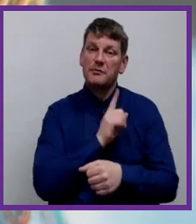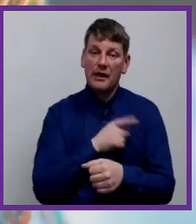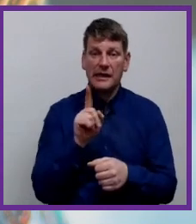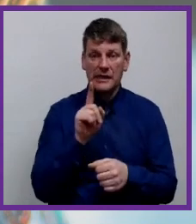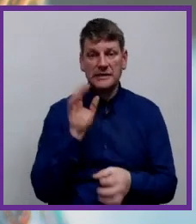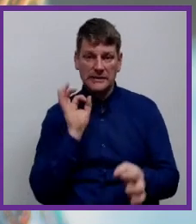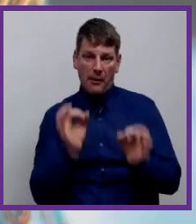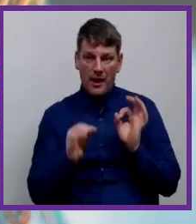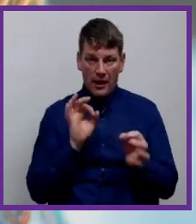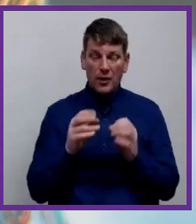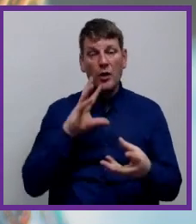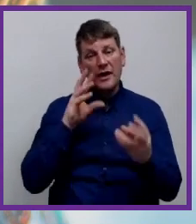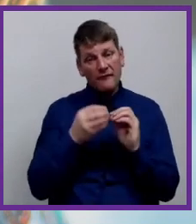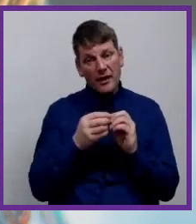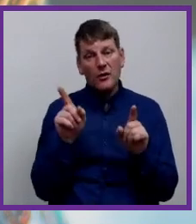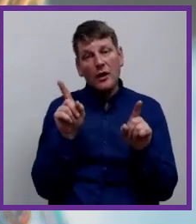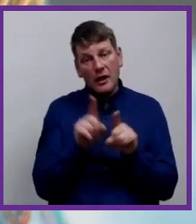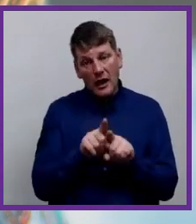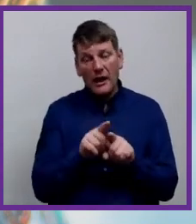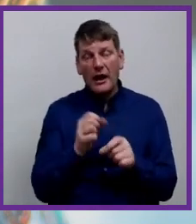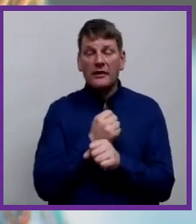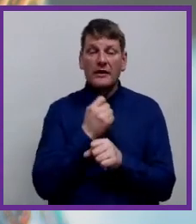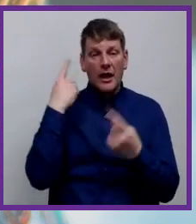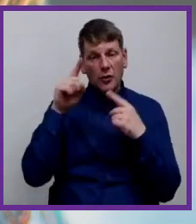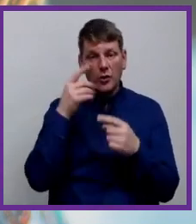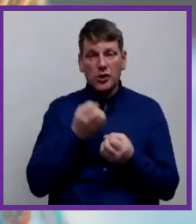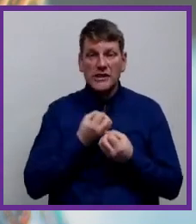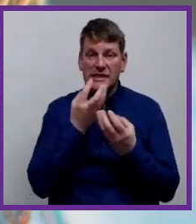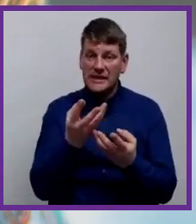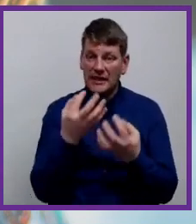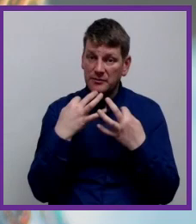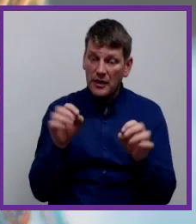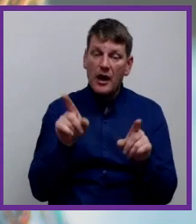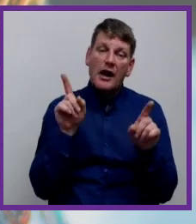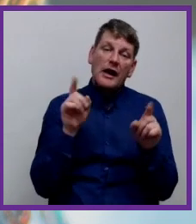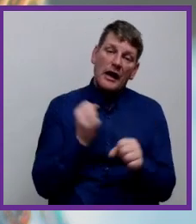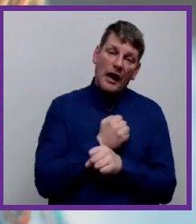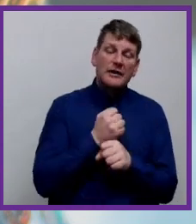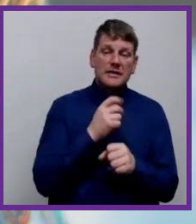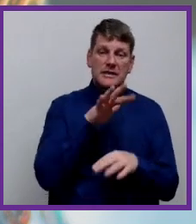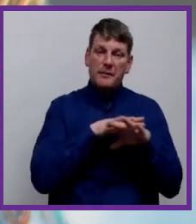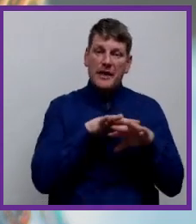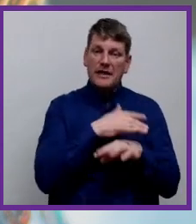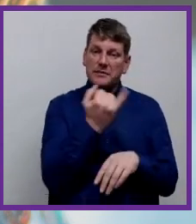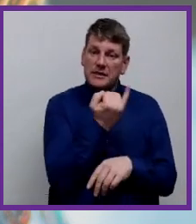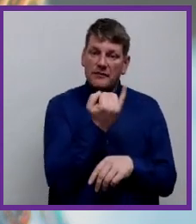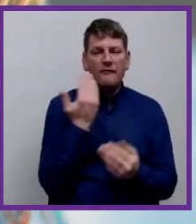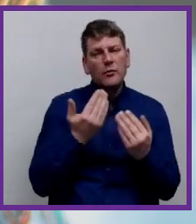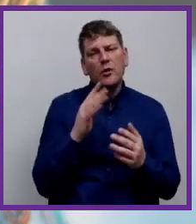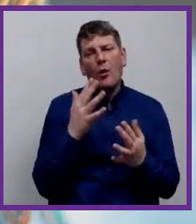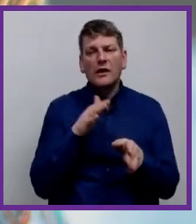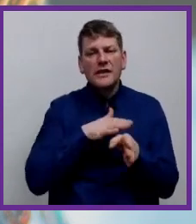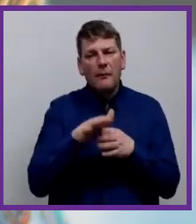un ievēro gan radošās izteiksmes brīvību, gan sabiedrības intereses, vai kaut kas varbūt būtu